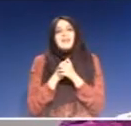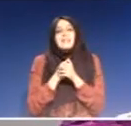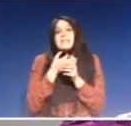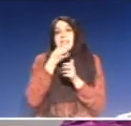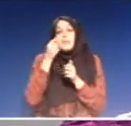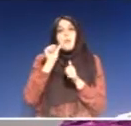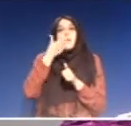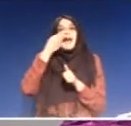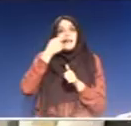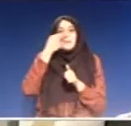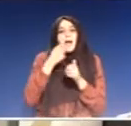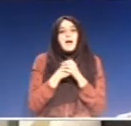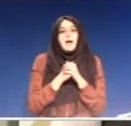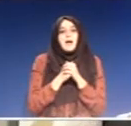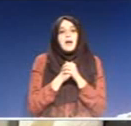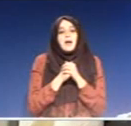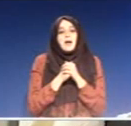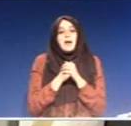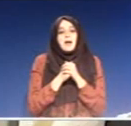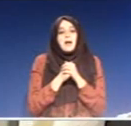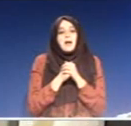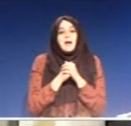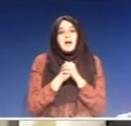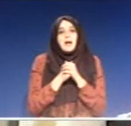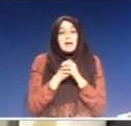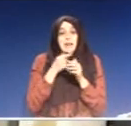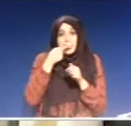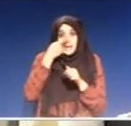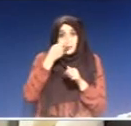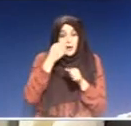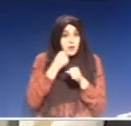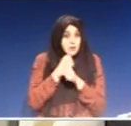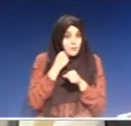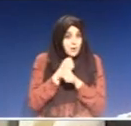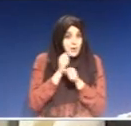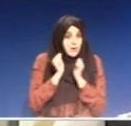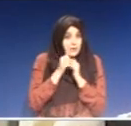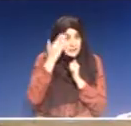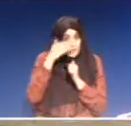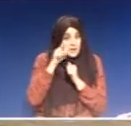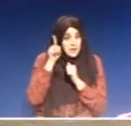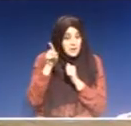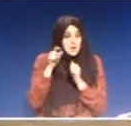عمار، أولا الخبير يعمل بعلمه